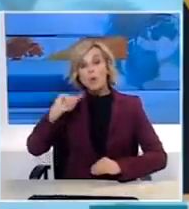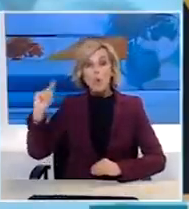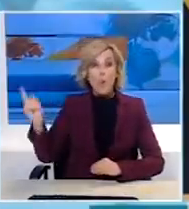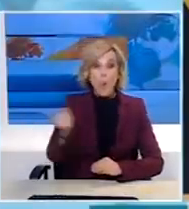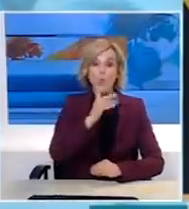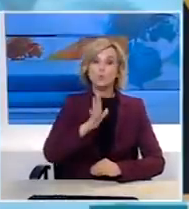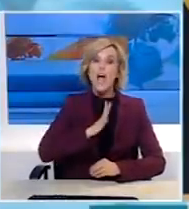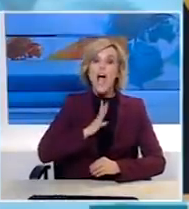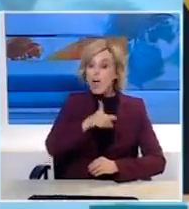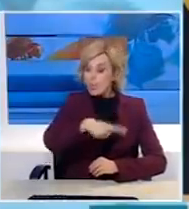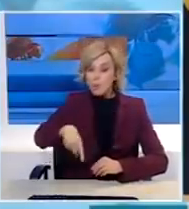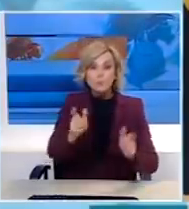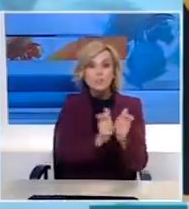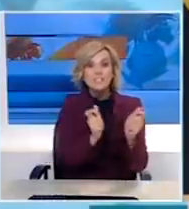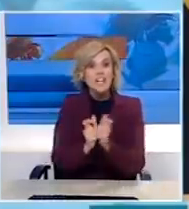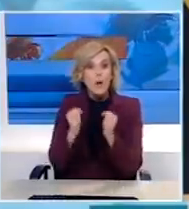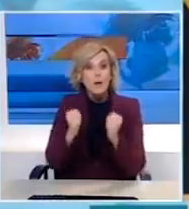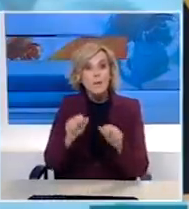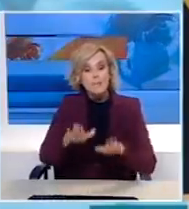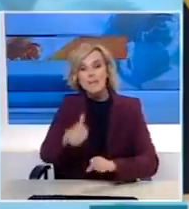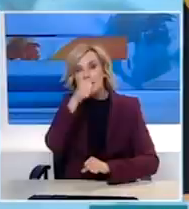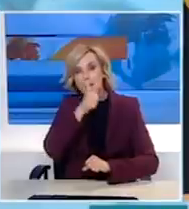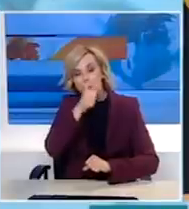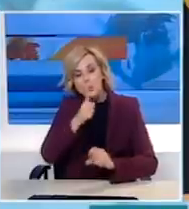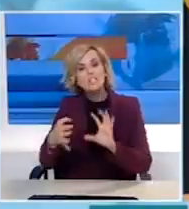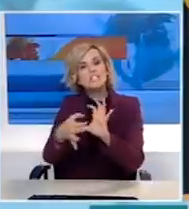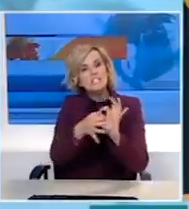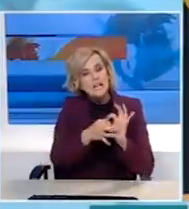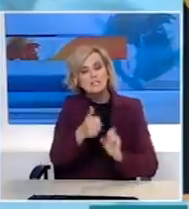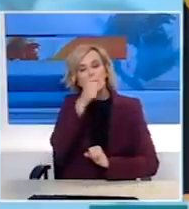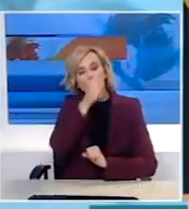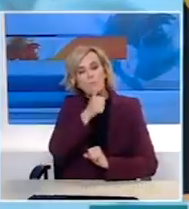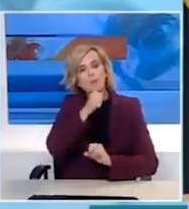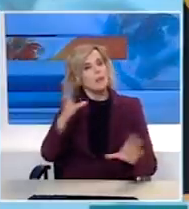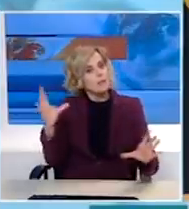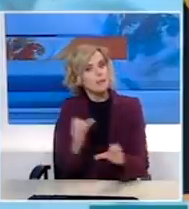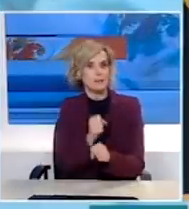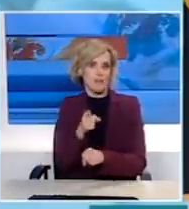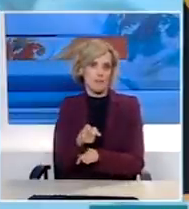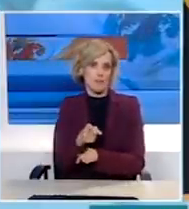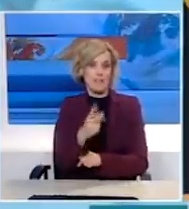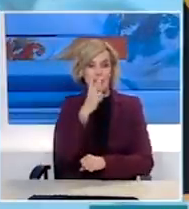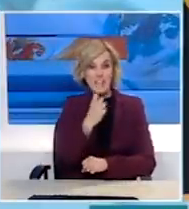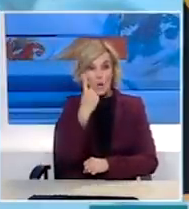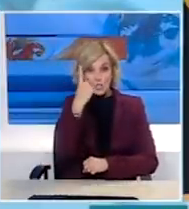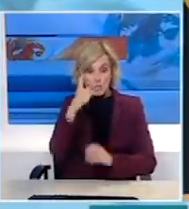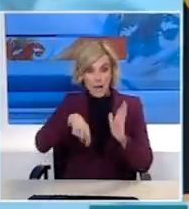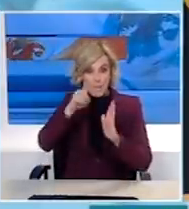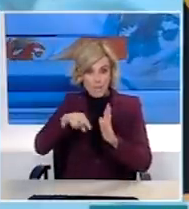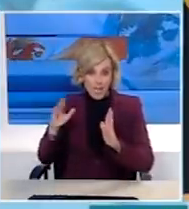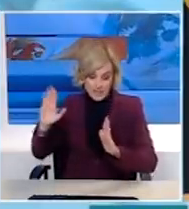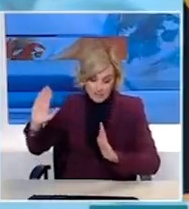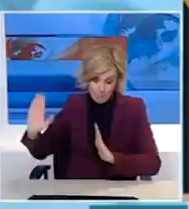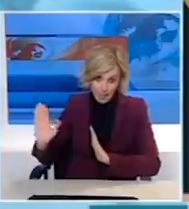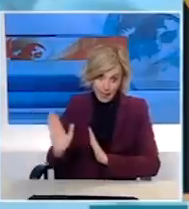τους κατοίκους όσο και τη Δημοτική Αρχή για την υπομονή και τη συνεργασία τους. Προσωπικά, μετά από 21 μέρες δικής τους